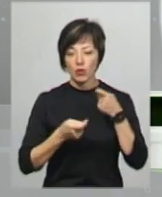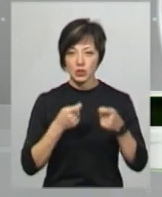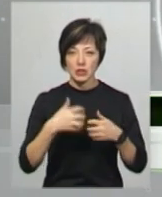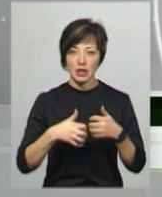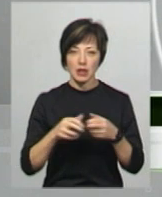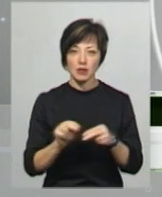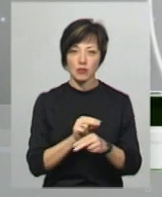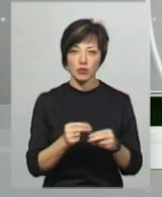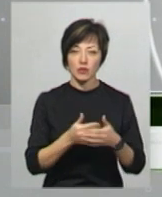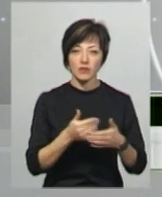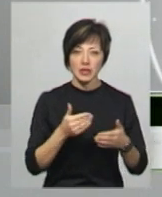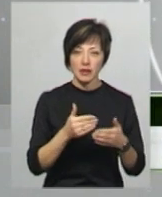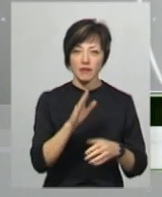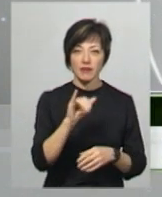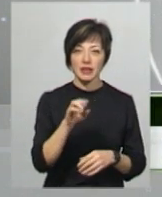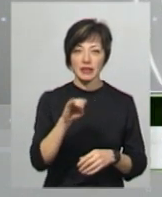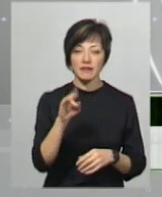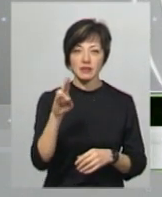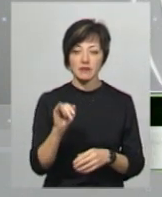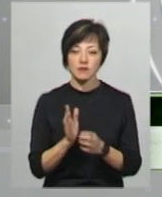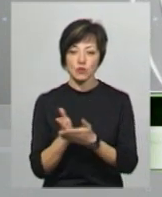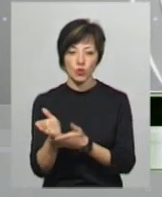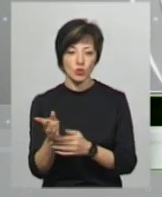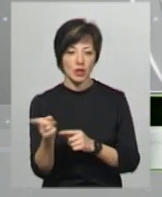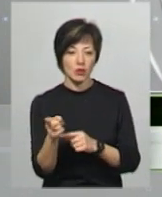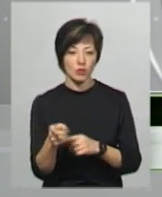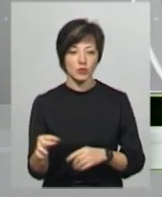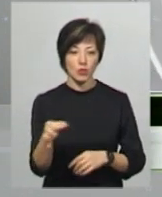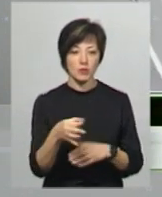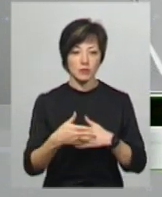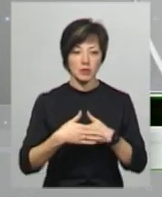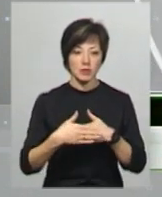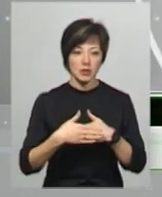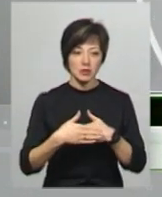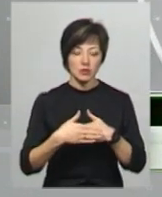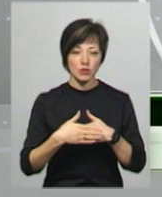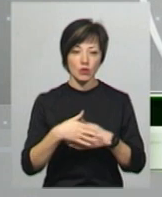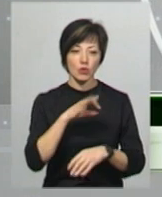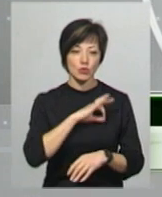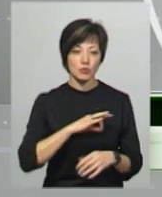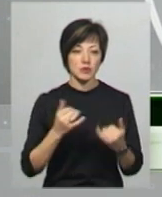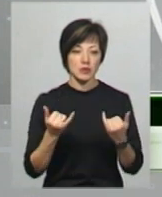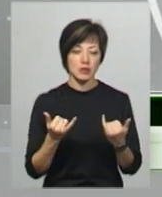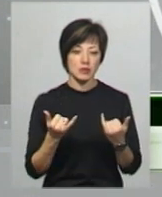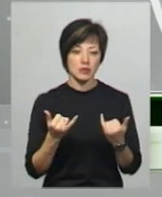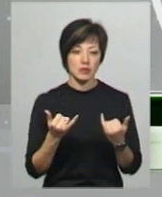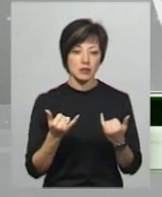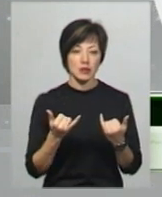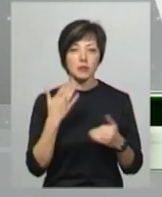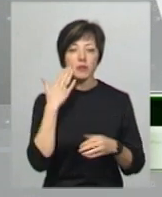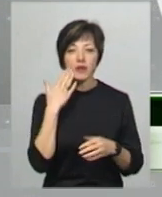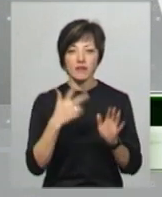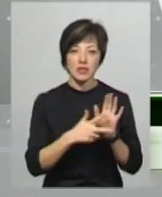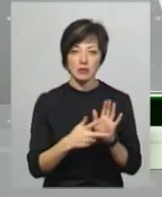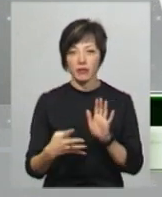від населеного пункту Вітівці в сторону Тернопільської області. Приблизно орієнтуємося зараз на 8-9 кілометрів,